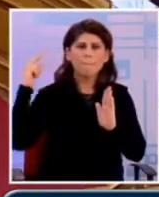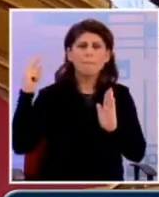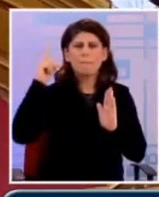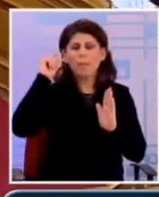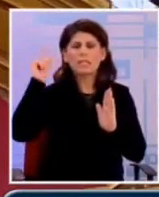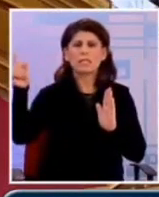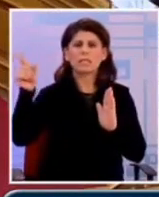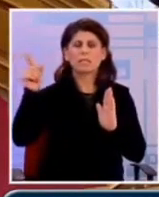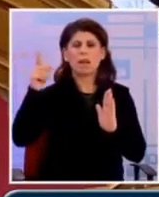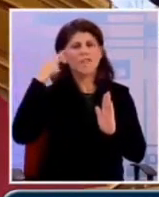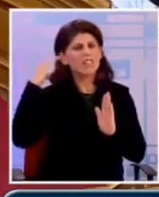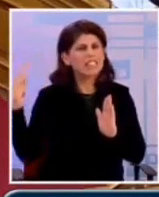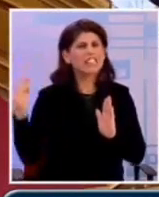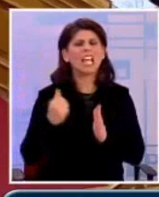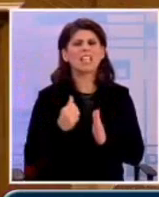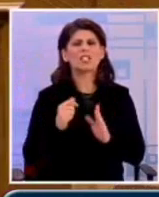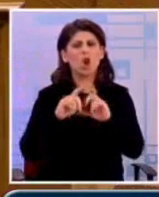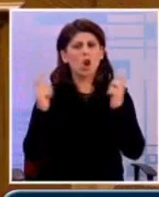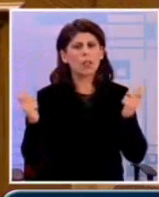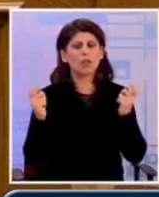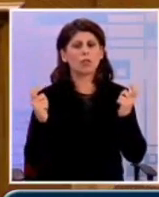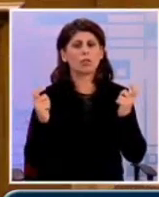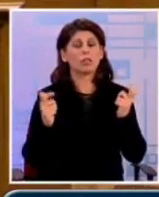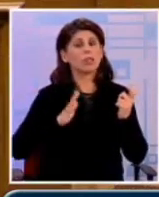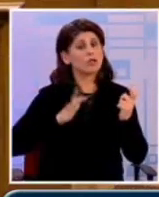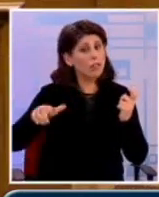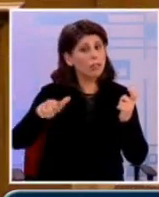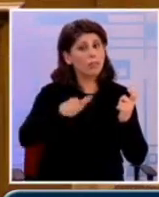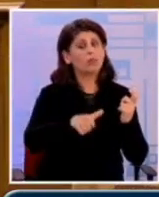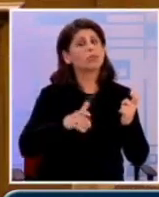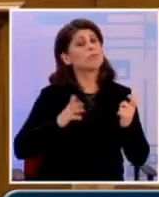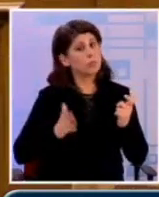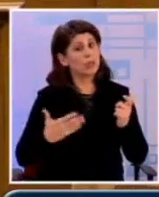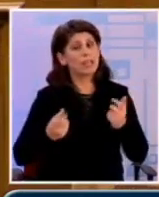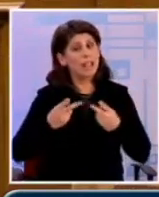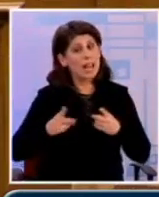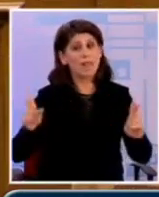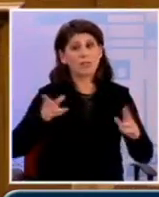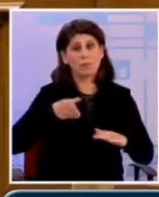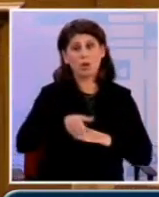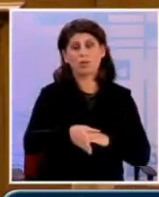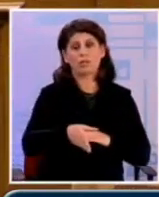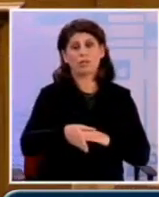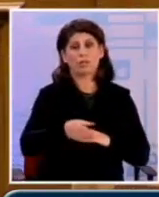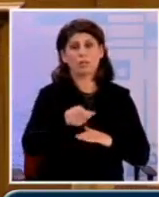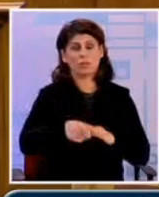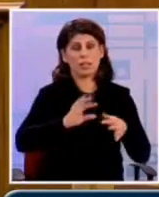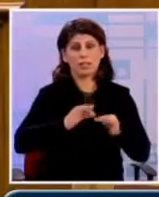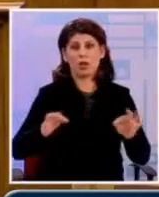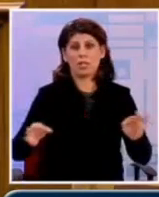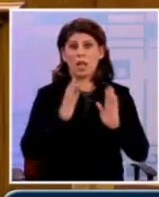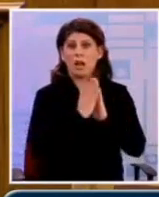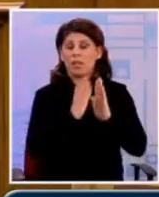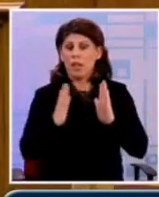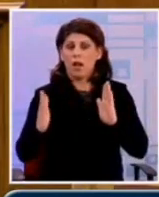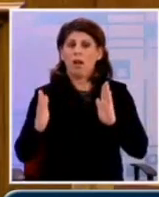πανεπιστήμια, στους φοιτητές και στα σχολιά και σε κάθε πολίτη που μπορεί να έχει πλέον ελεύθερη πρόσβαση σε αυτά τα ιστορικά αρχεία,